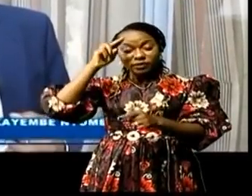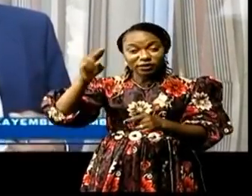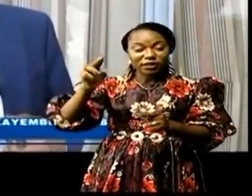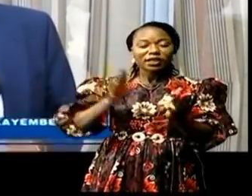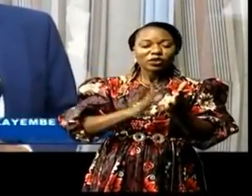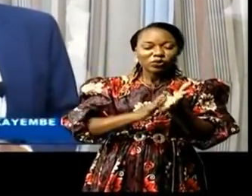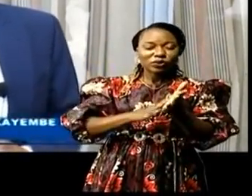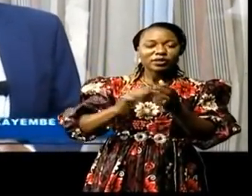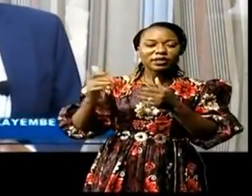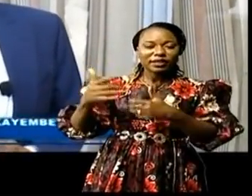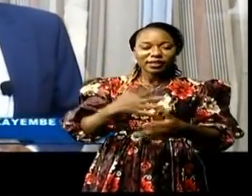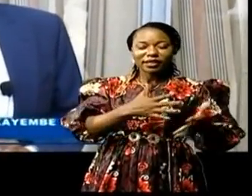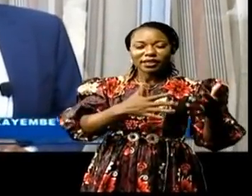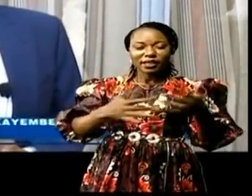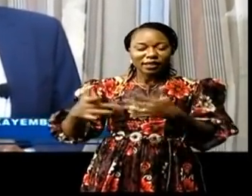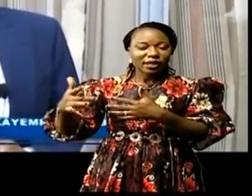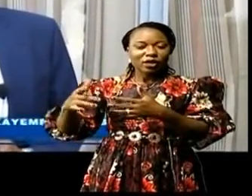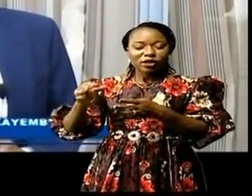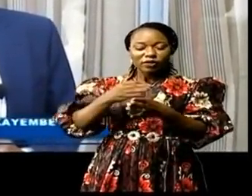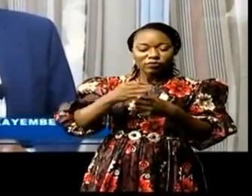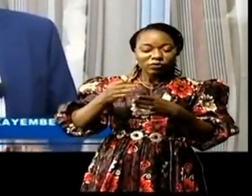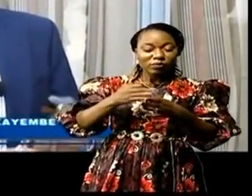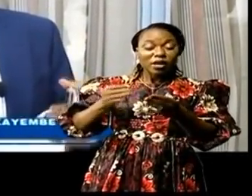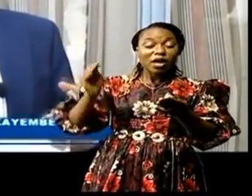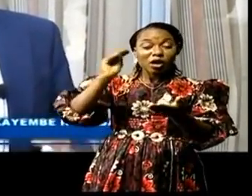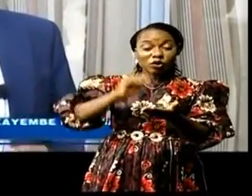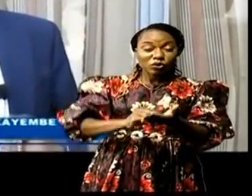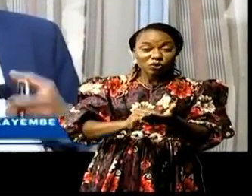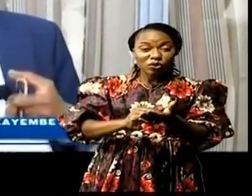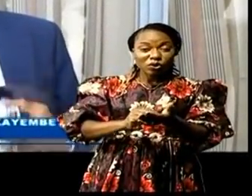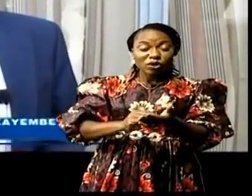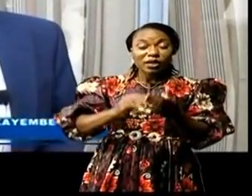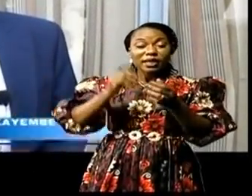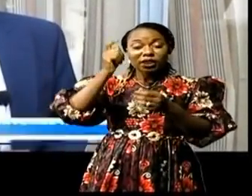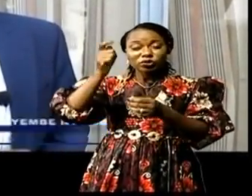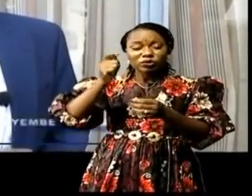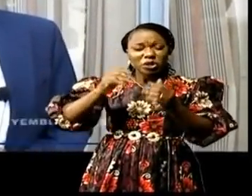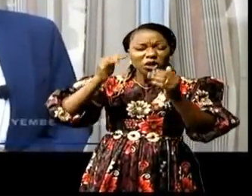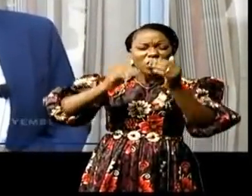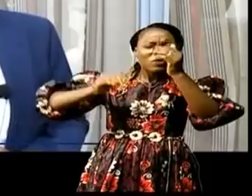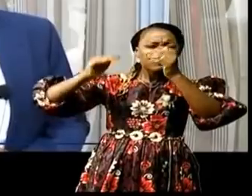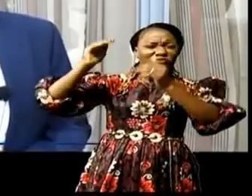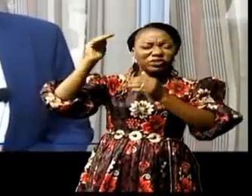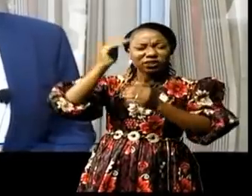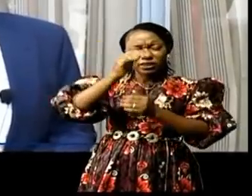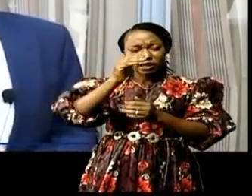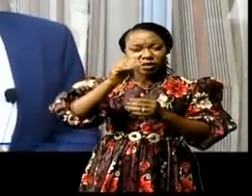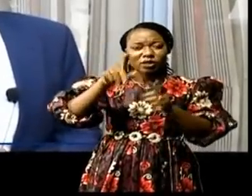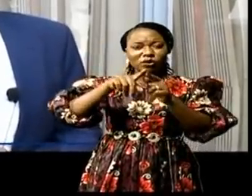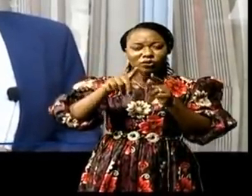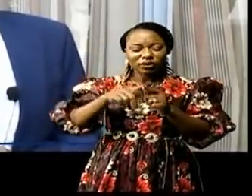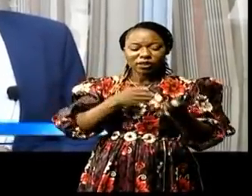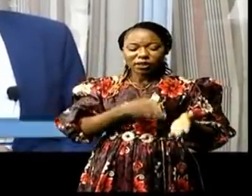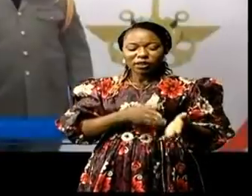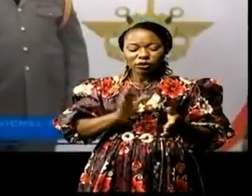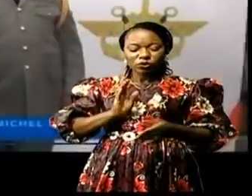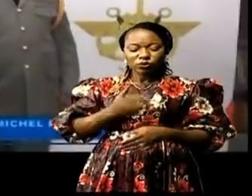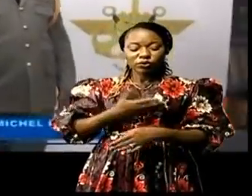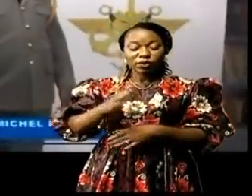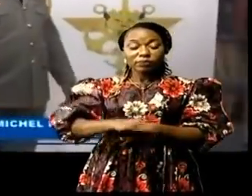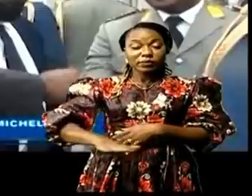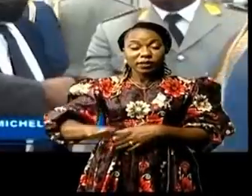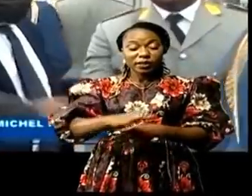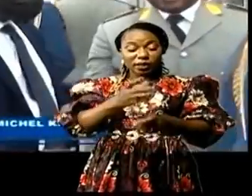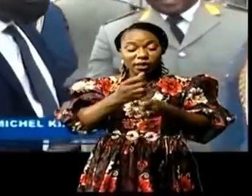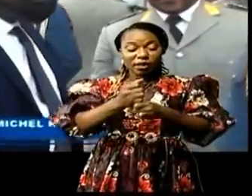de guerre est celle qui formera davantage des officiers supérieurs qui aideront notre pays à retrouver